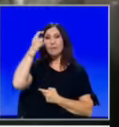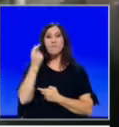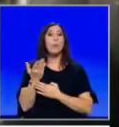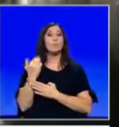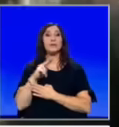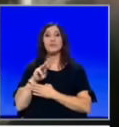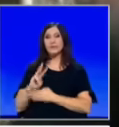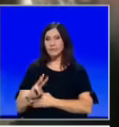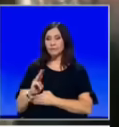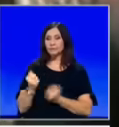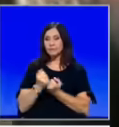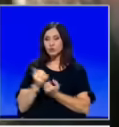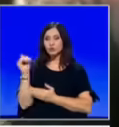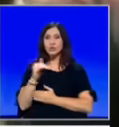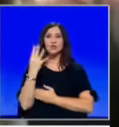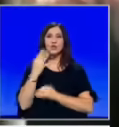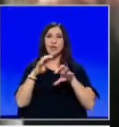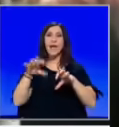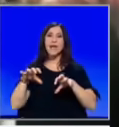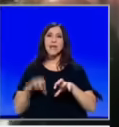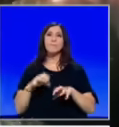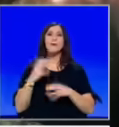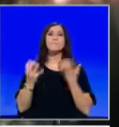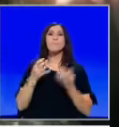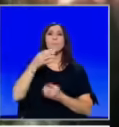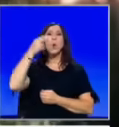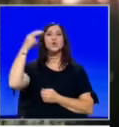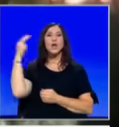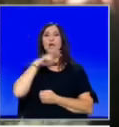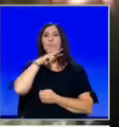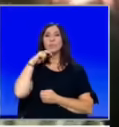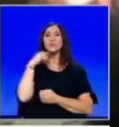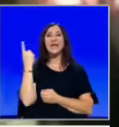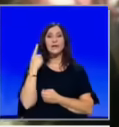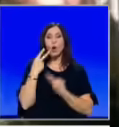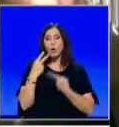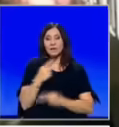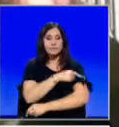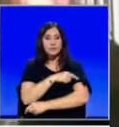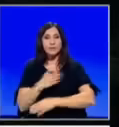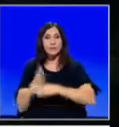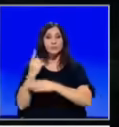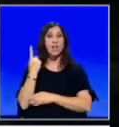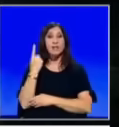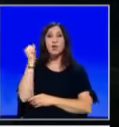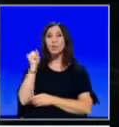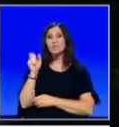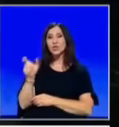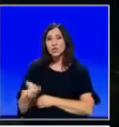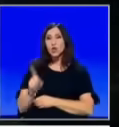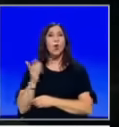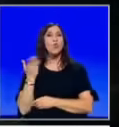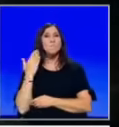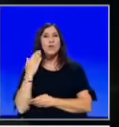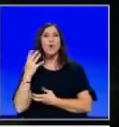часа. На място дошли 4 екипа на пожарната, полиция и линейка. Оказали медицинска помощ на един от машинистите, който